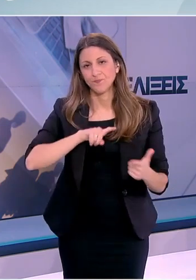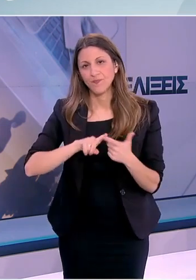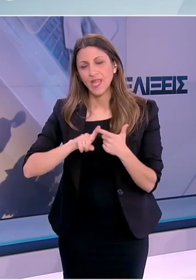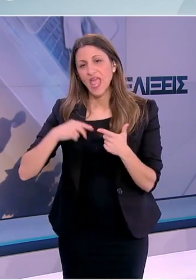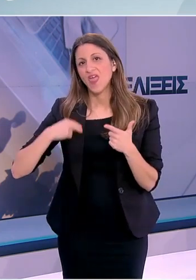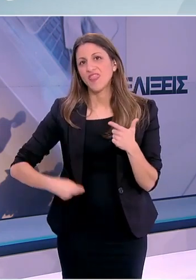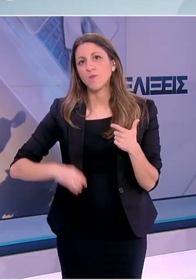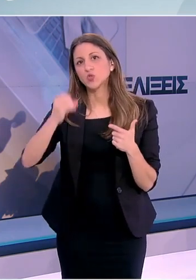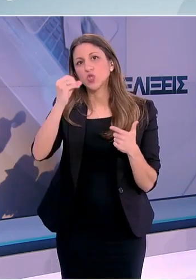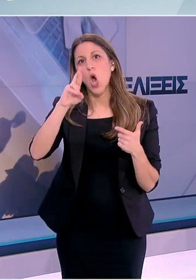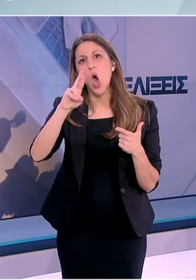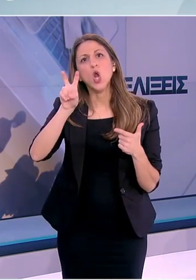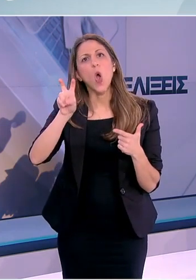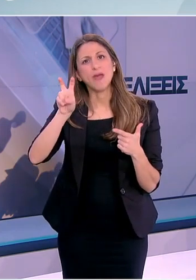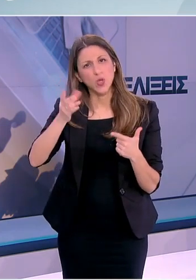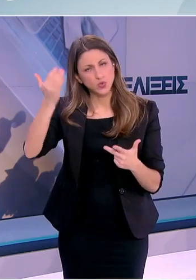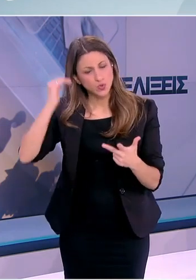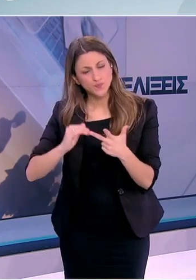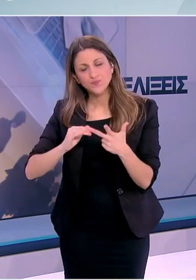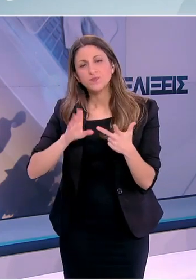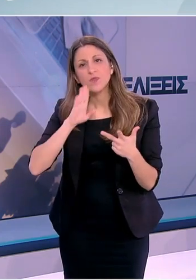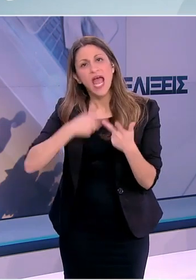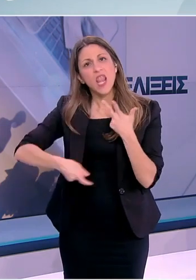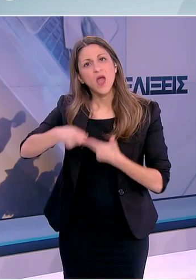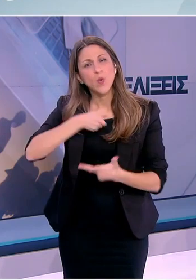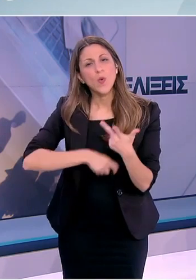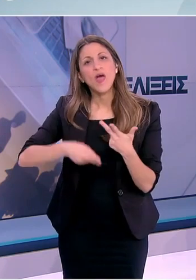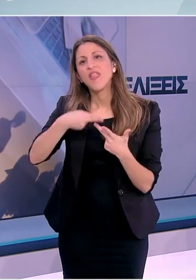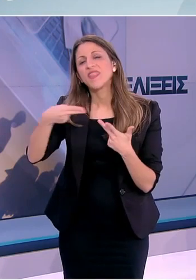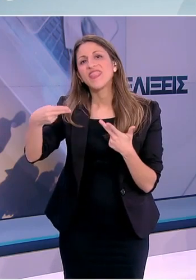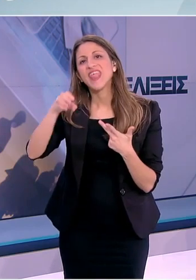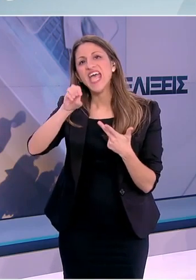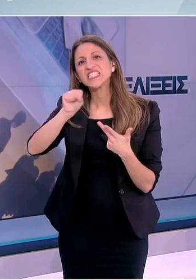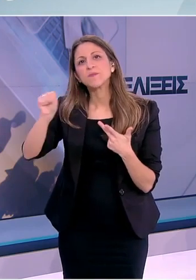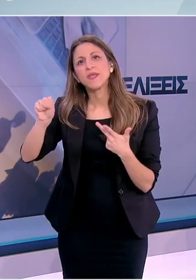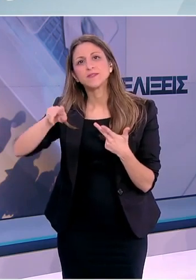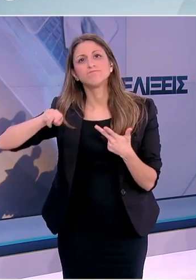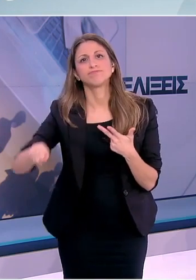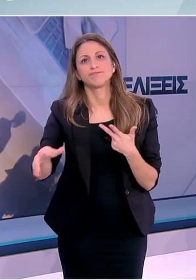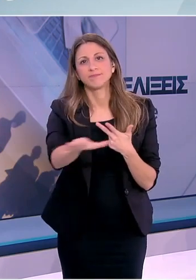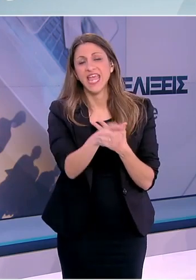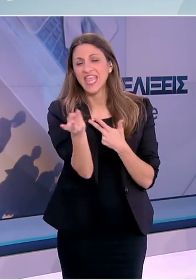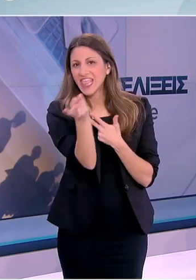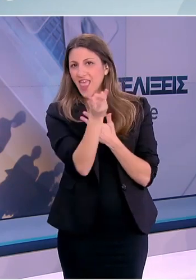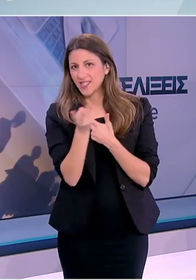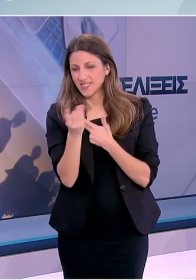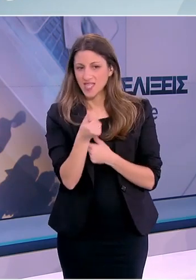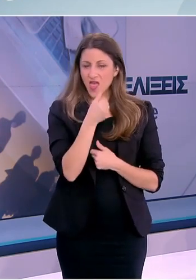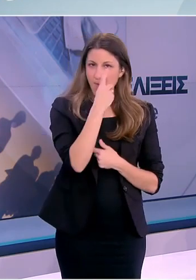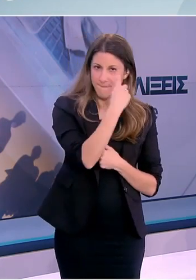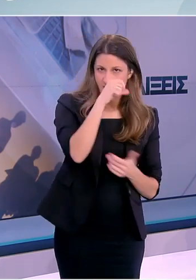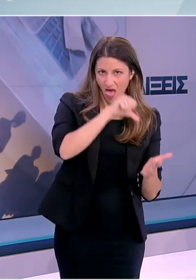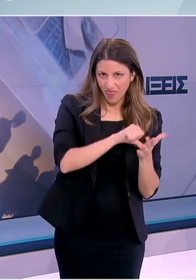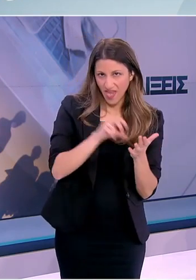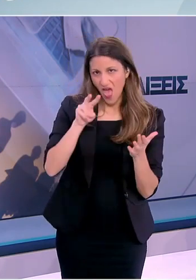του Δήμου Ερχομενού και τη Λαϊκή Αγορά του Δήμου Αλιάρτου Θεσπιαίων. Πρέπει να γίνει αντιληπτό, πρέπει να γίνει ξεκάθαρο